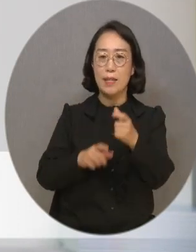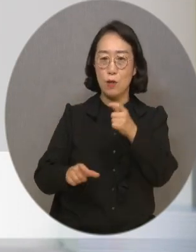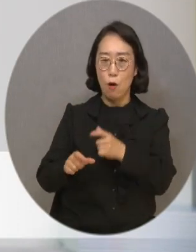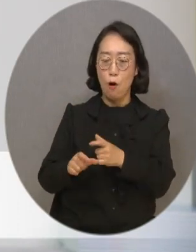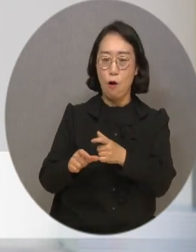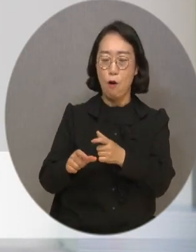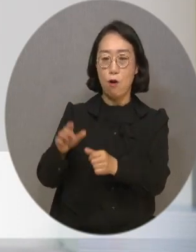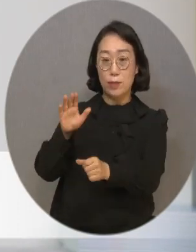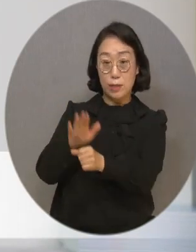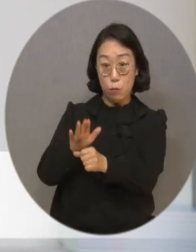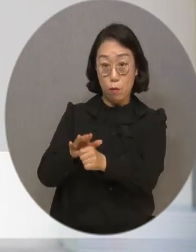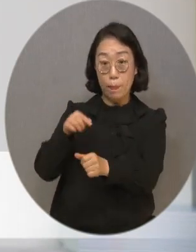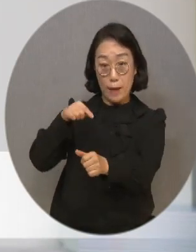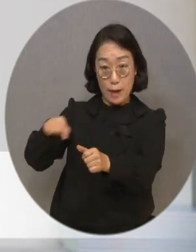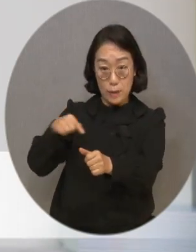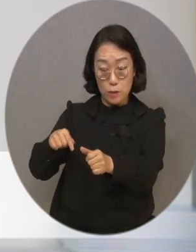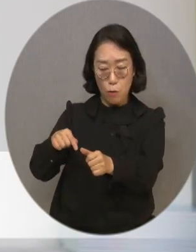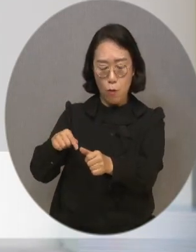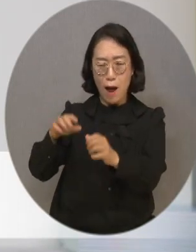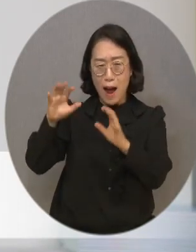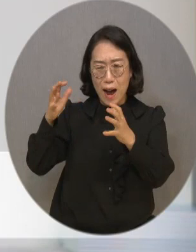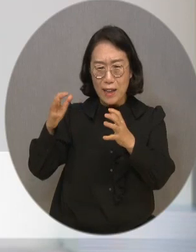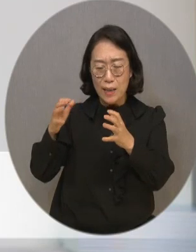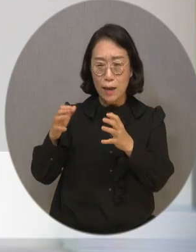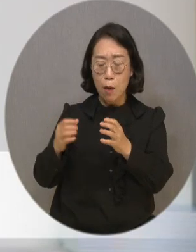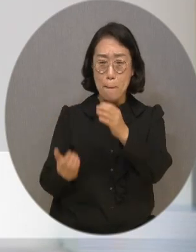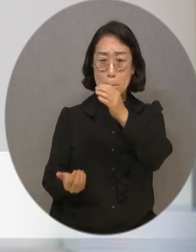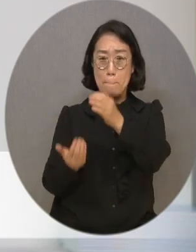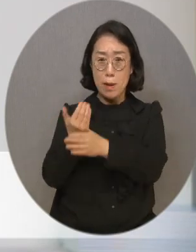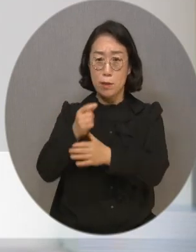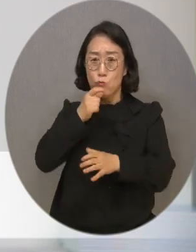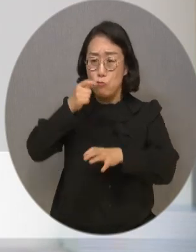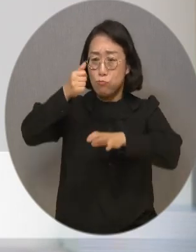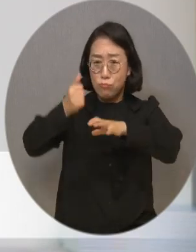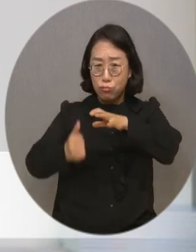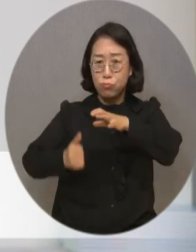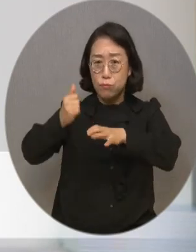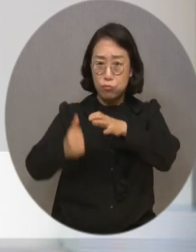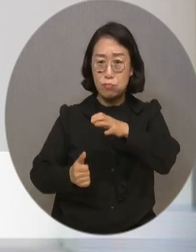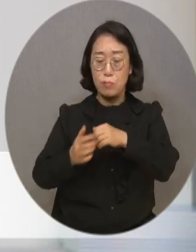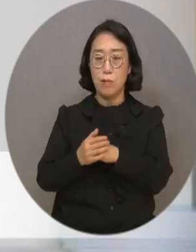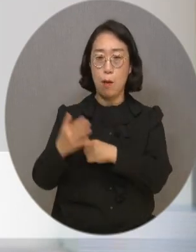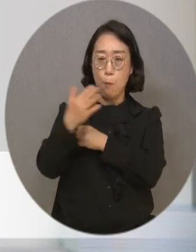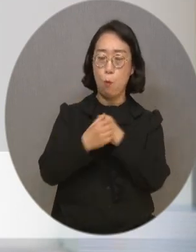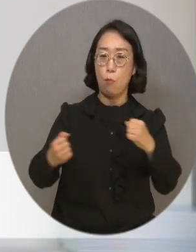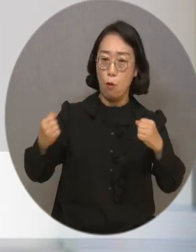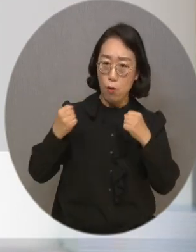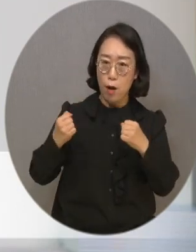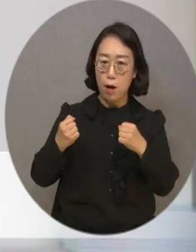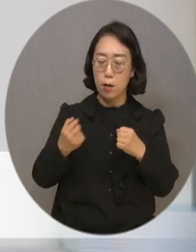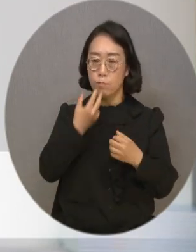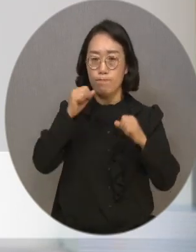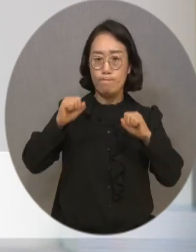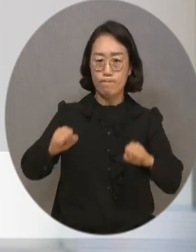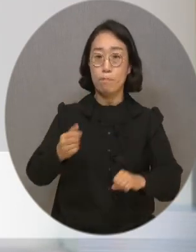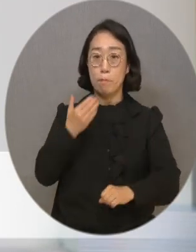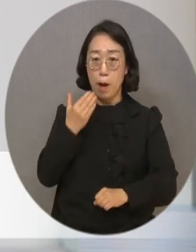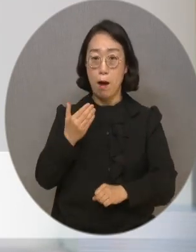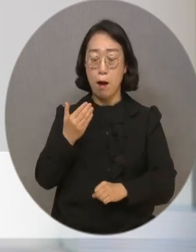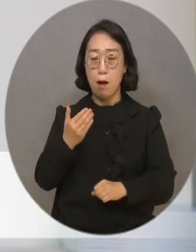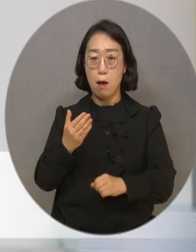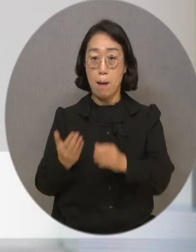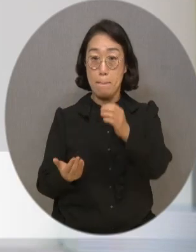내걸고 아동이 비상시 자기 생명 보호 능력을 키우고 기초 체력을 향상하여 안전사고